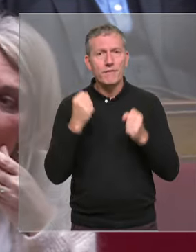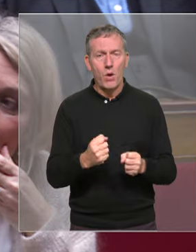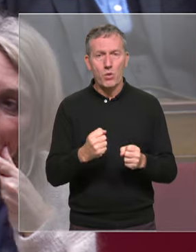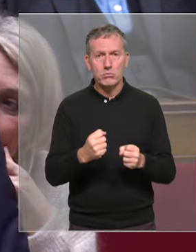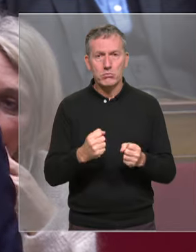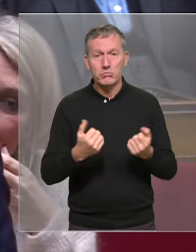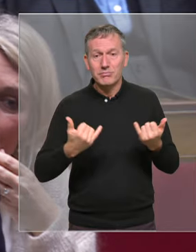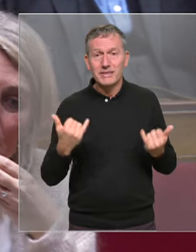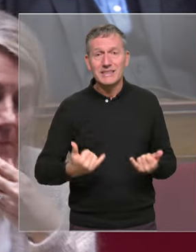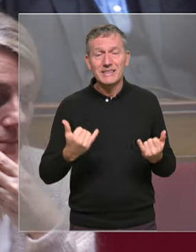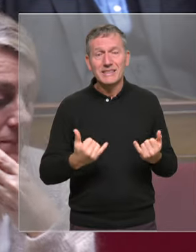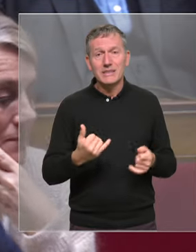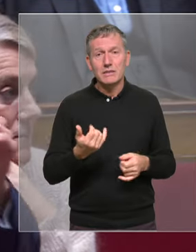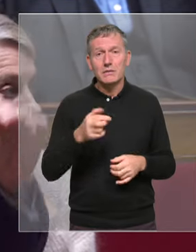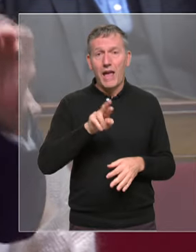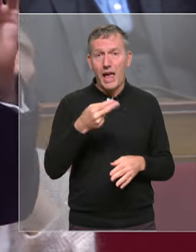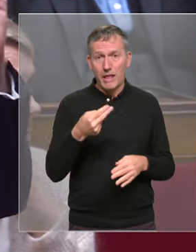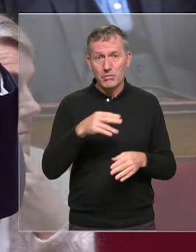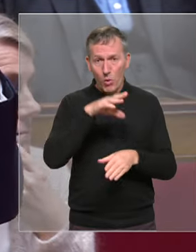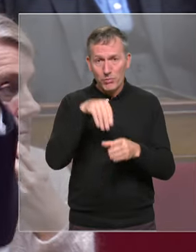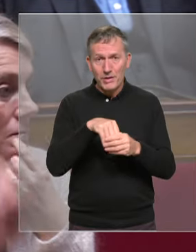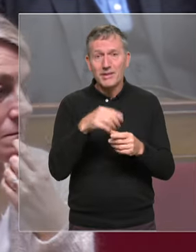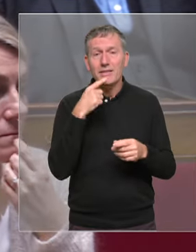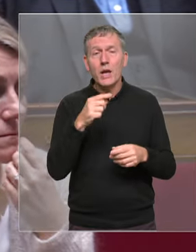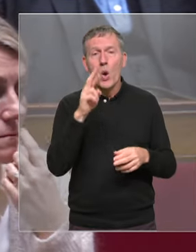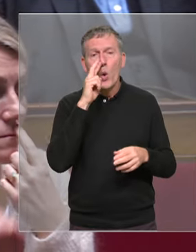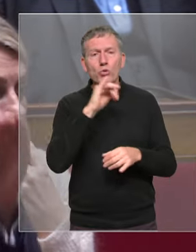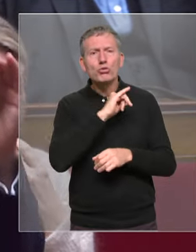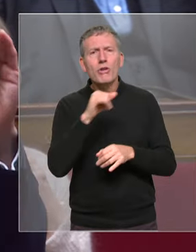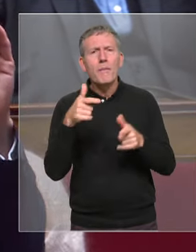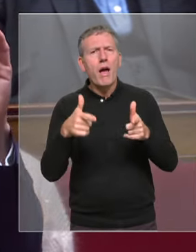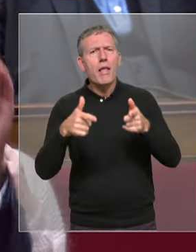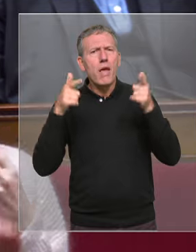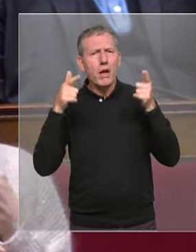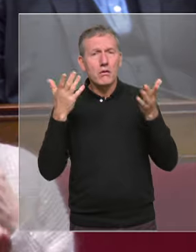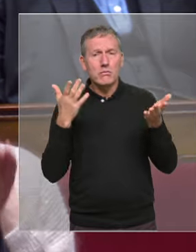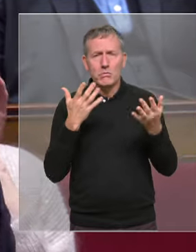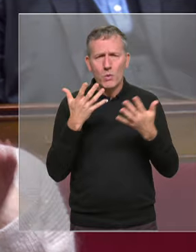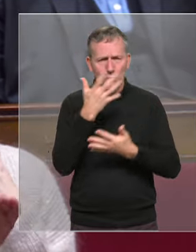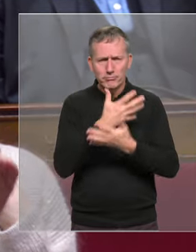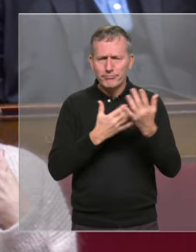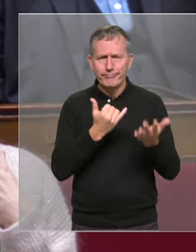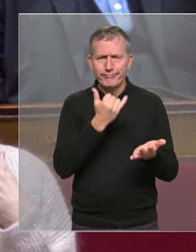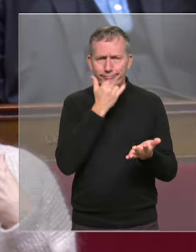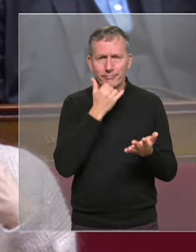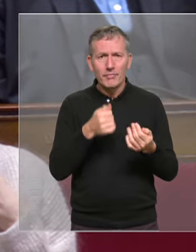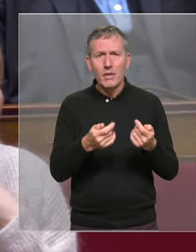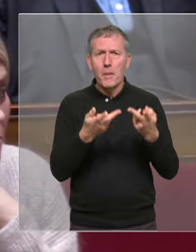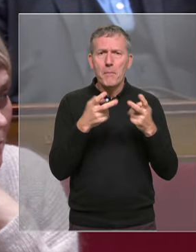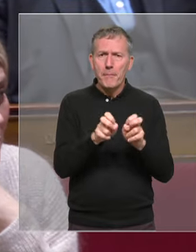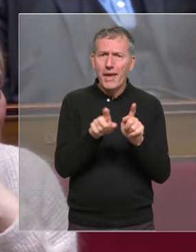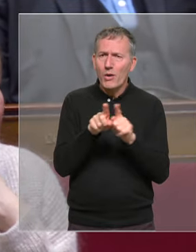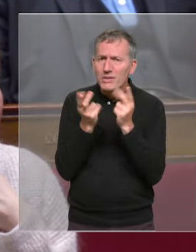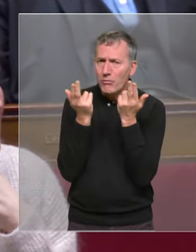au Rassemblement national, qui nous disaient que la Russie n'attaquerait jamais, qui confondent comme toujours la paix avec la soumission